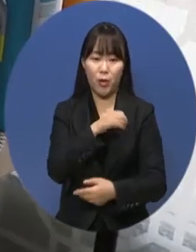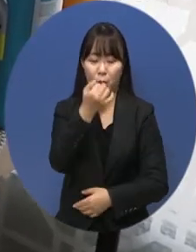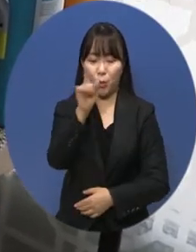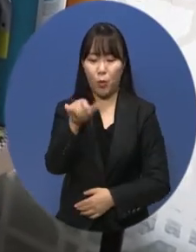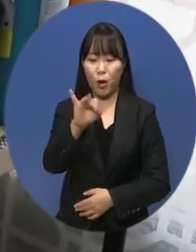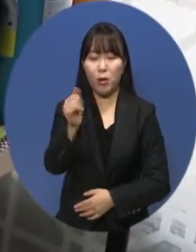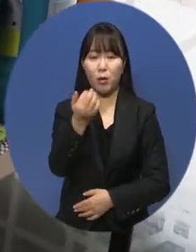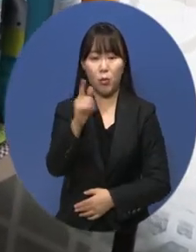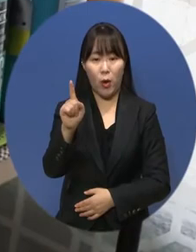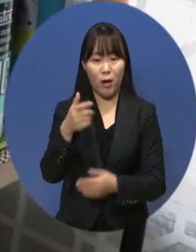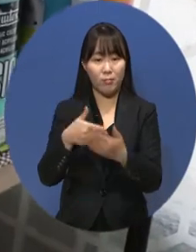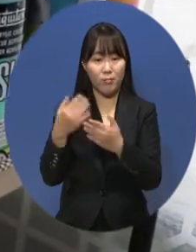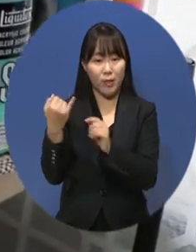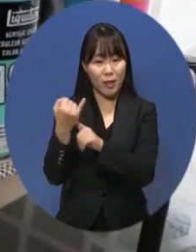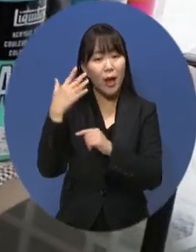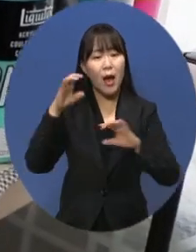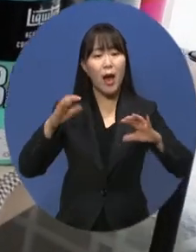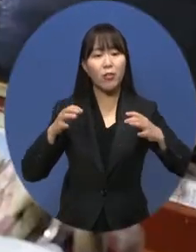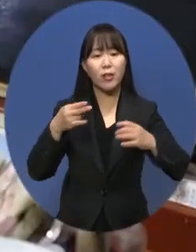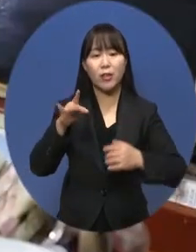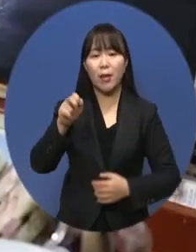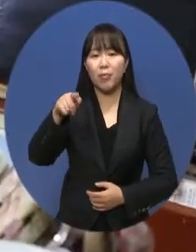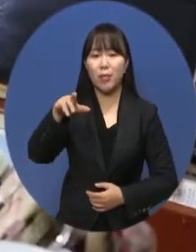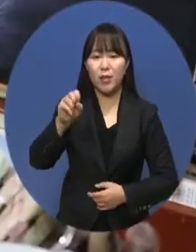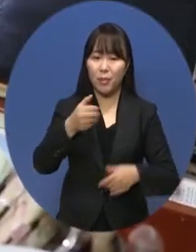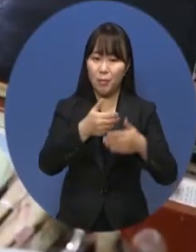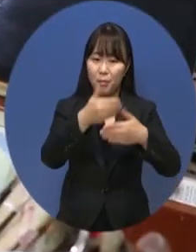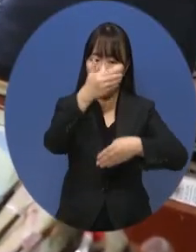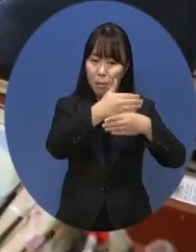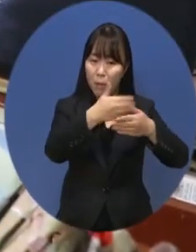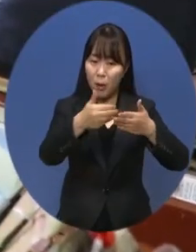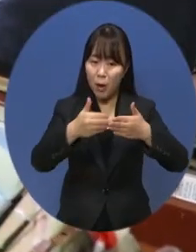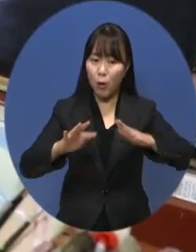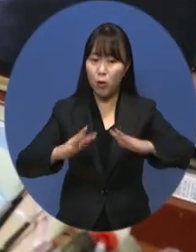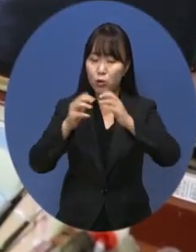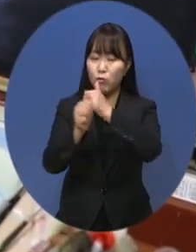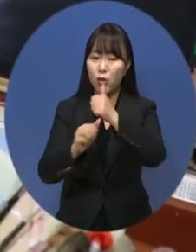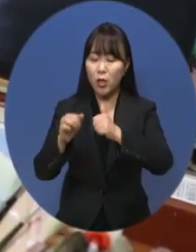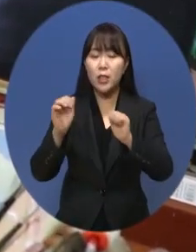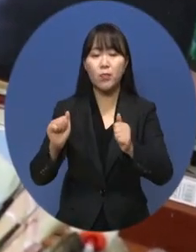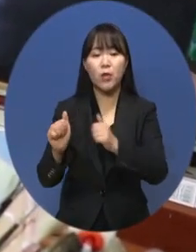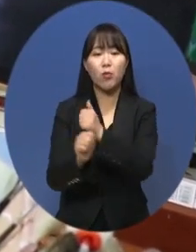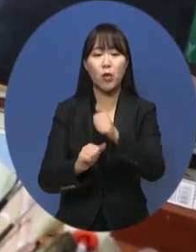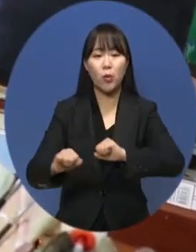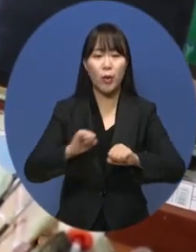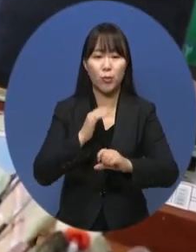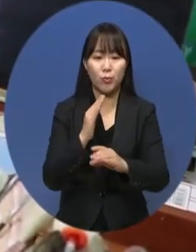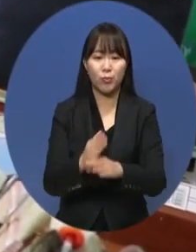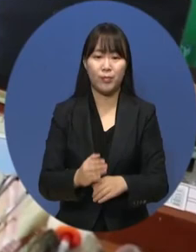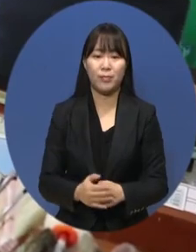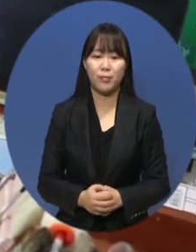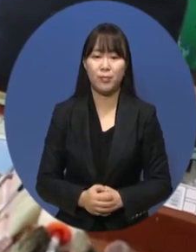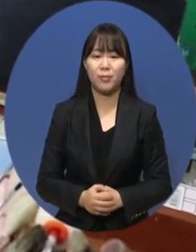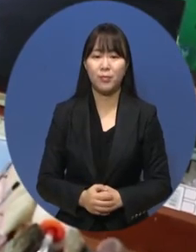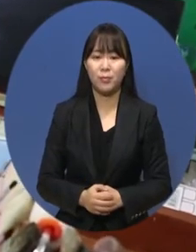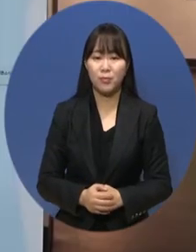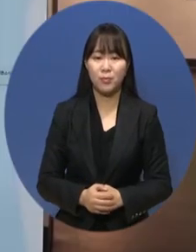곽인화 작가는 한국담장벽화, 여수건축위원회 심사위원 등으로 활동하고